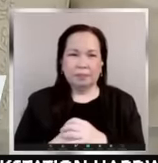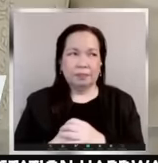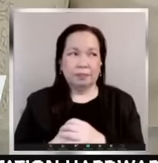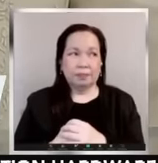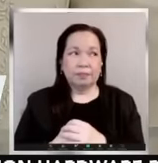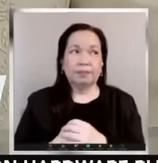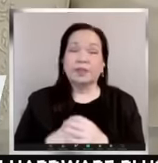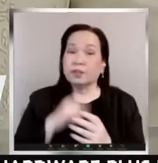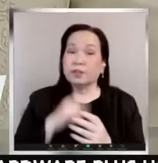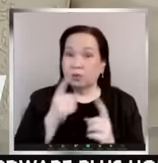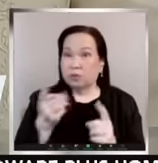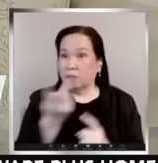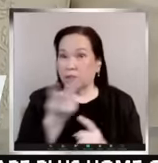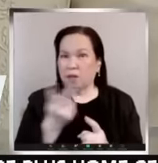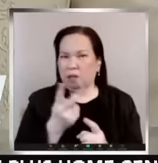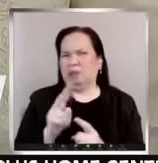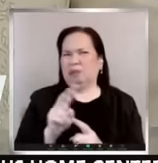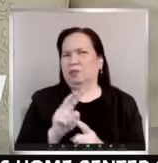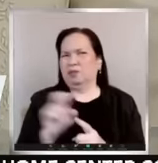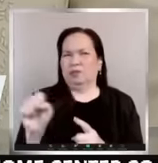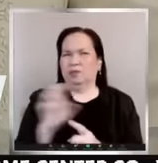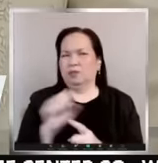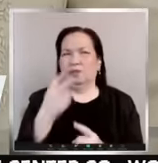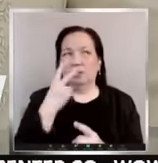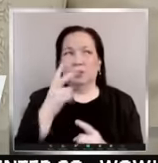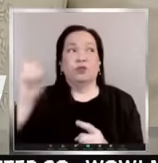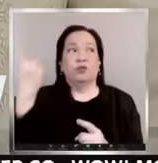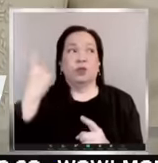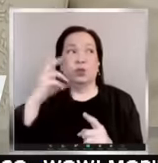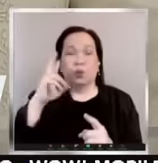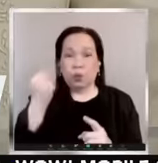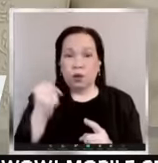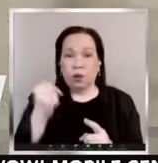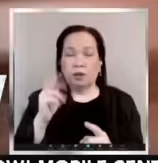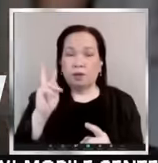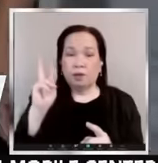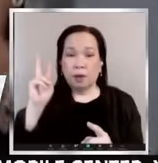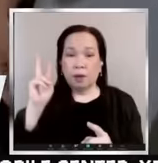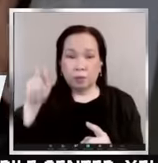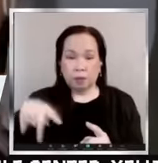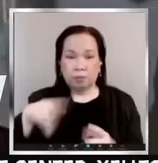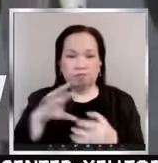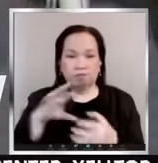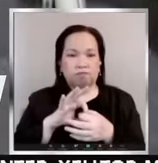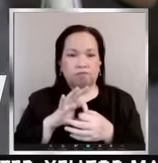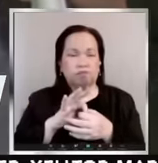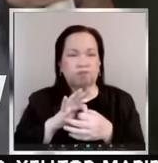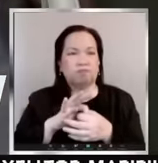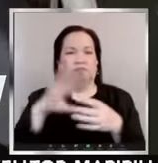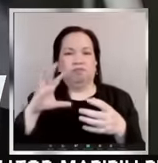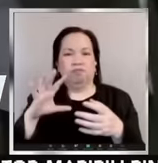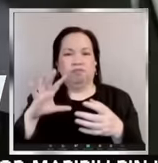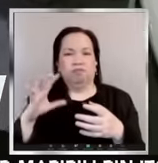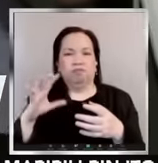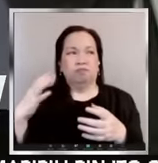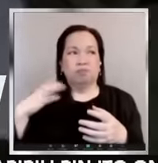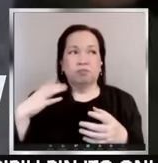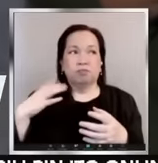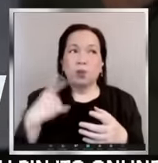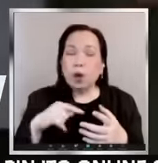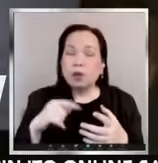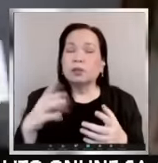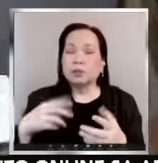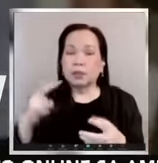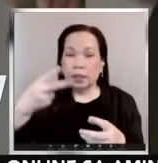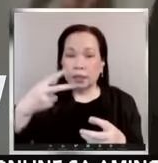ng dalawang opisyal. Una, nung nagbitiw ang bise bilang chairman ng lakas CMD matapos sanggalin ang liderato ng Kamara sa pagka